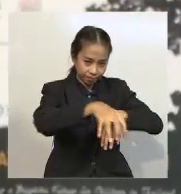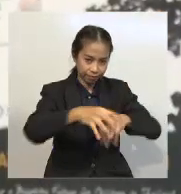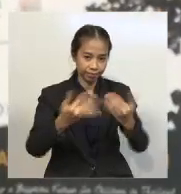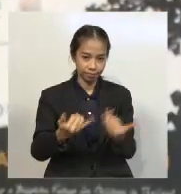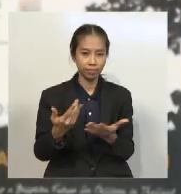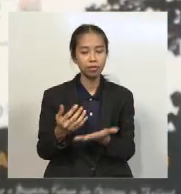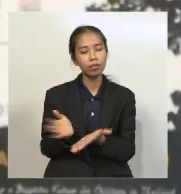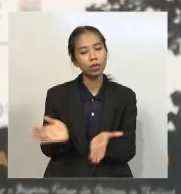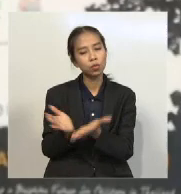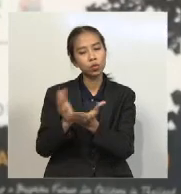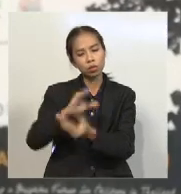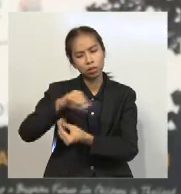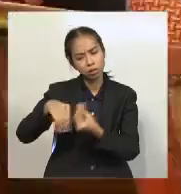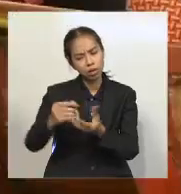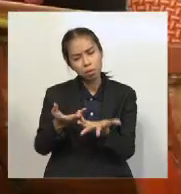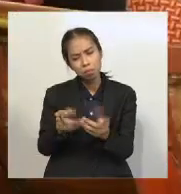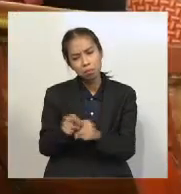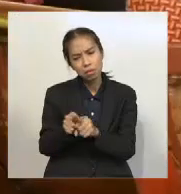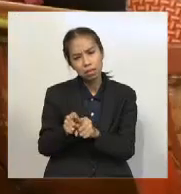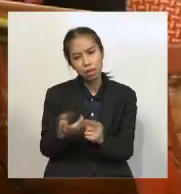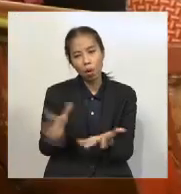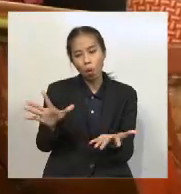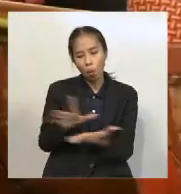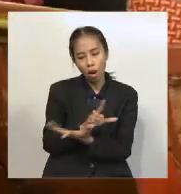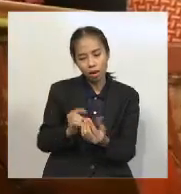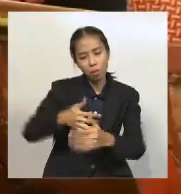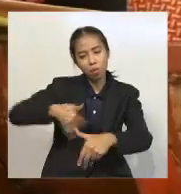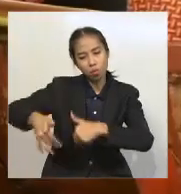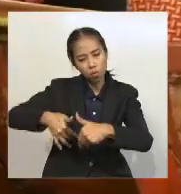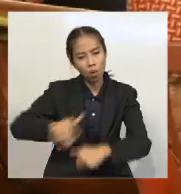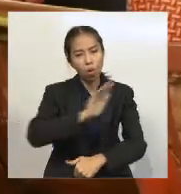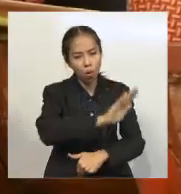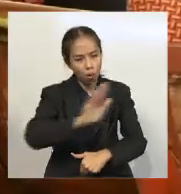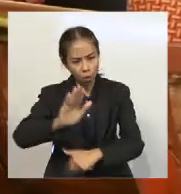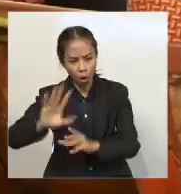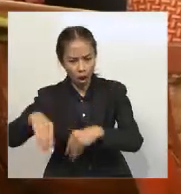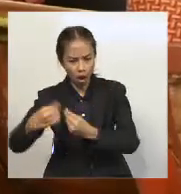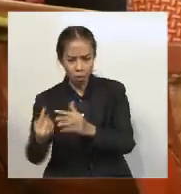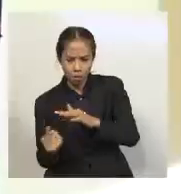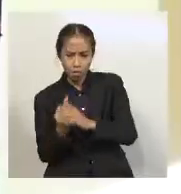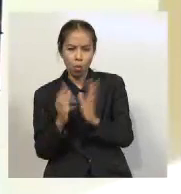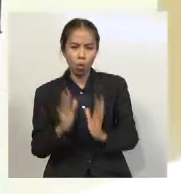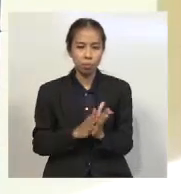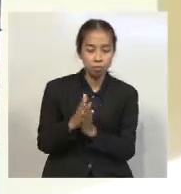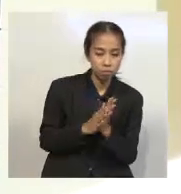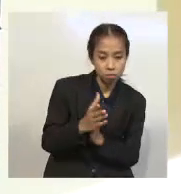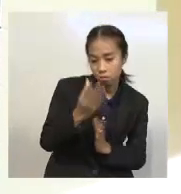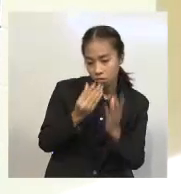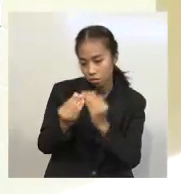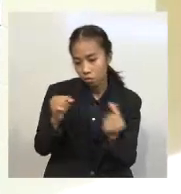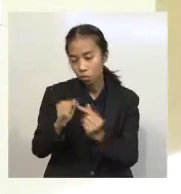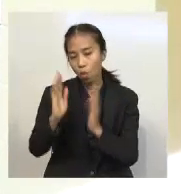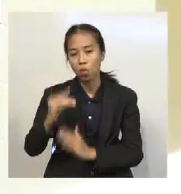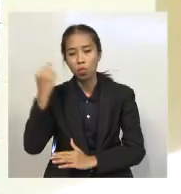กิจใหม่ขึ้นในพื้นที่รวมทั้งชูวัฒนธรรมท้องถิ่นขึ้นมาให้เป็นจุดแข็งสร้างความตื่นตาตื่นใจให้กับบรรด